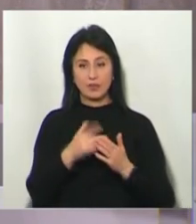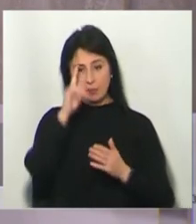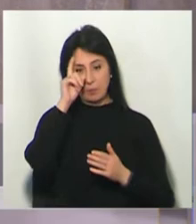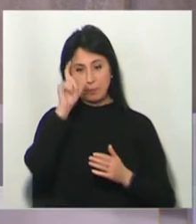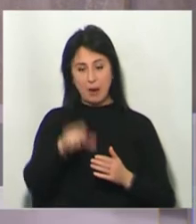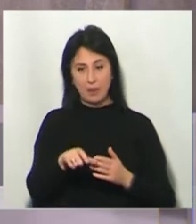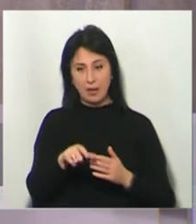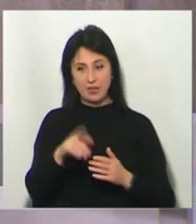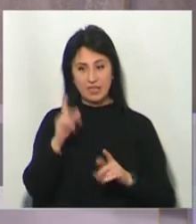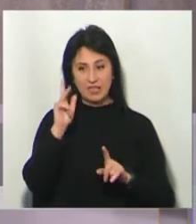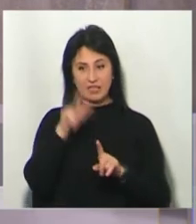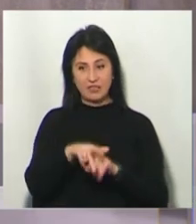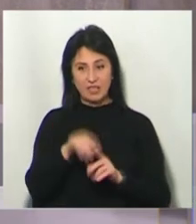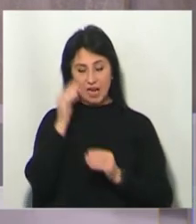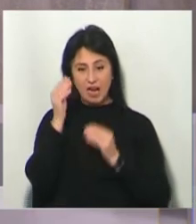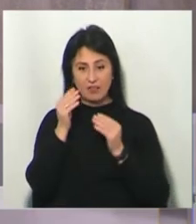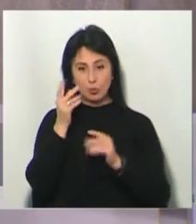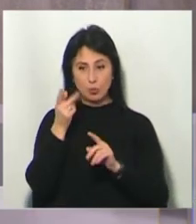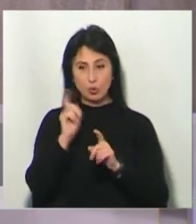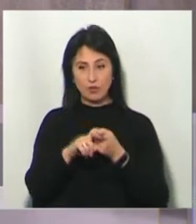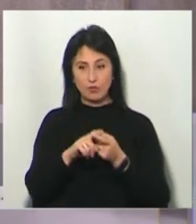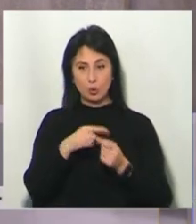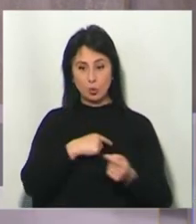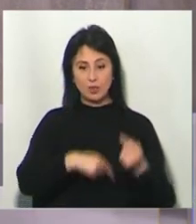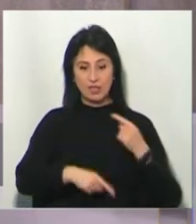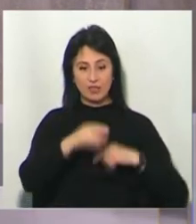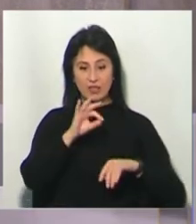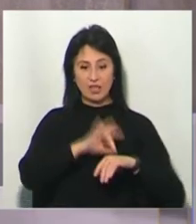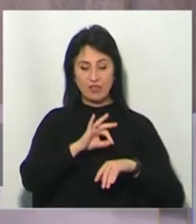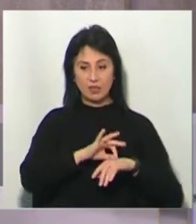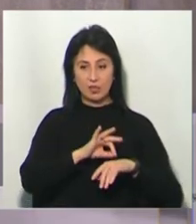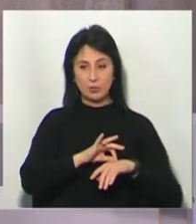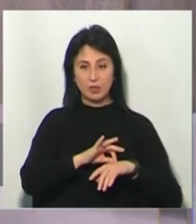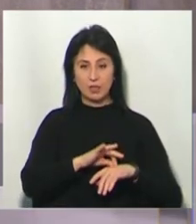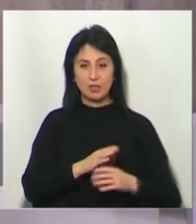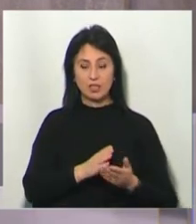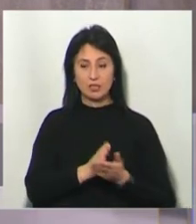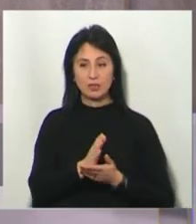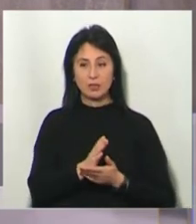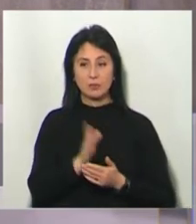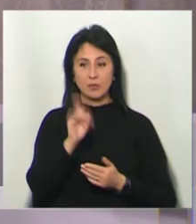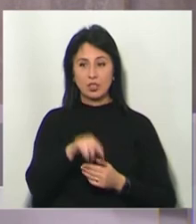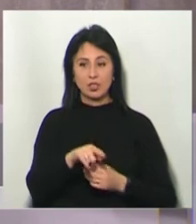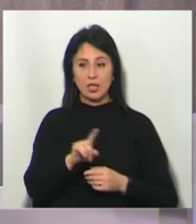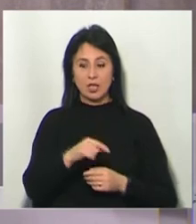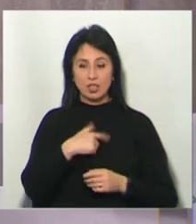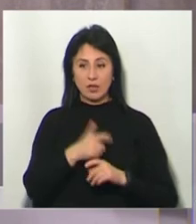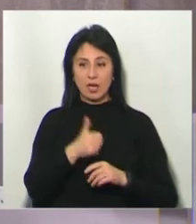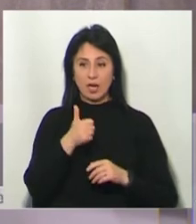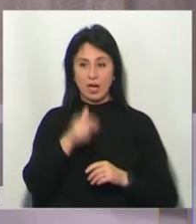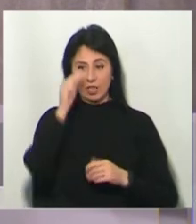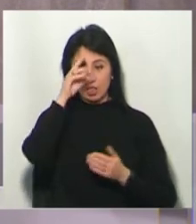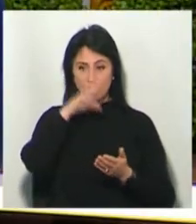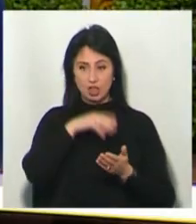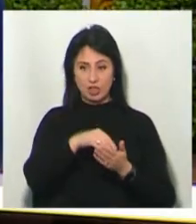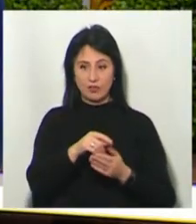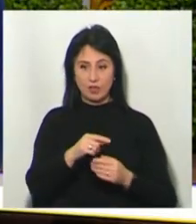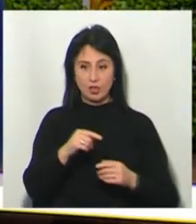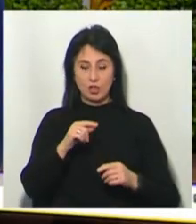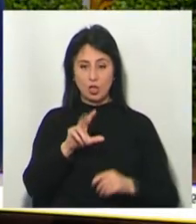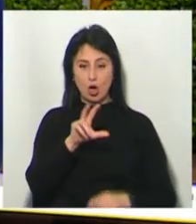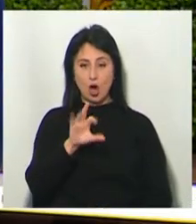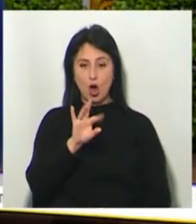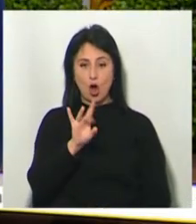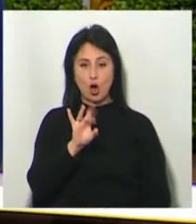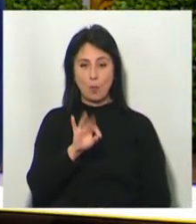mama, acebis, urtis gazre, basuk, aș trebui să gusi sa afta dava de bebis črlši, mașinile graciune italian, argacevis, aurat hormonul,